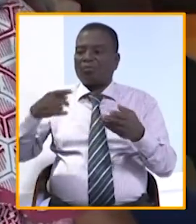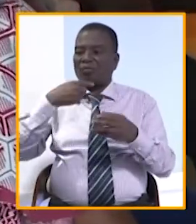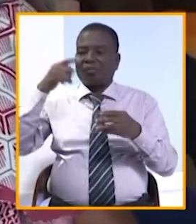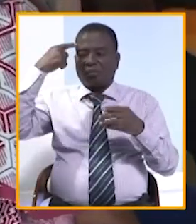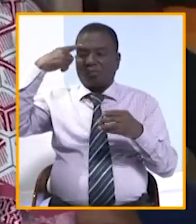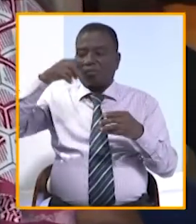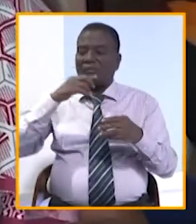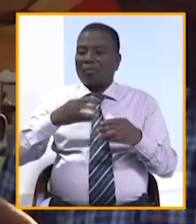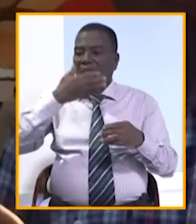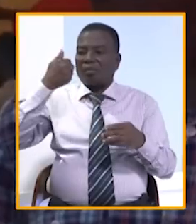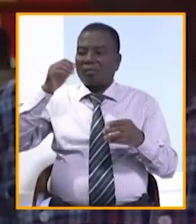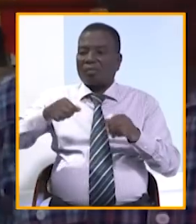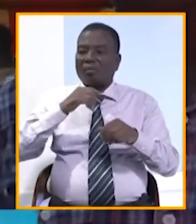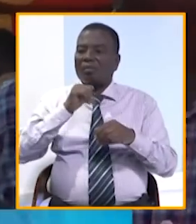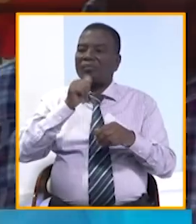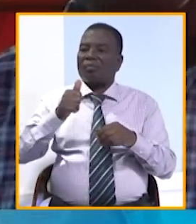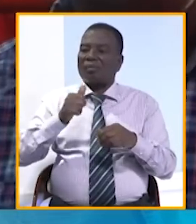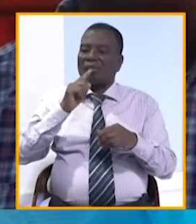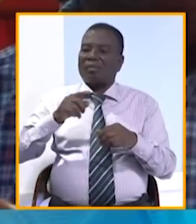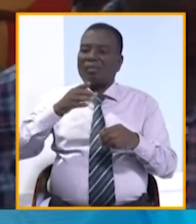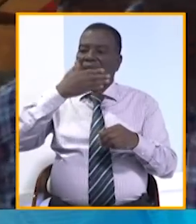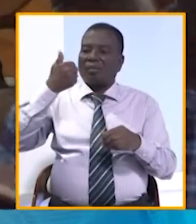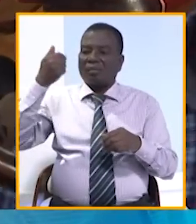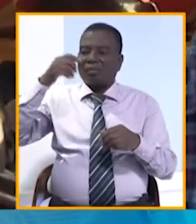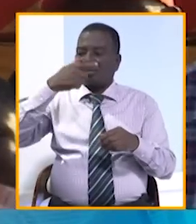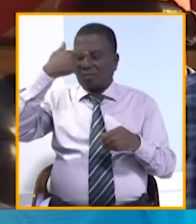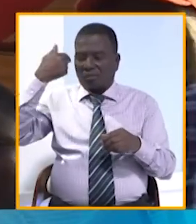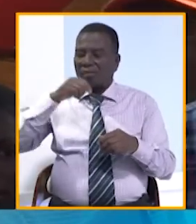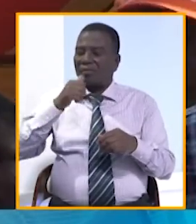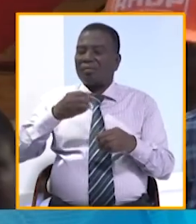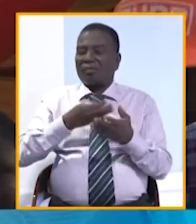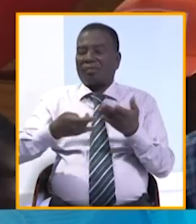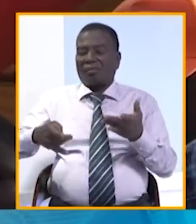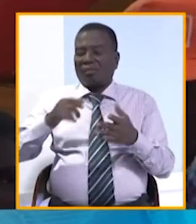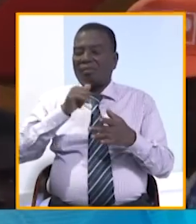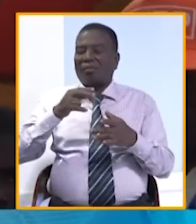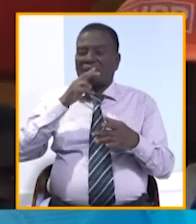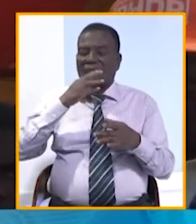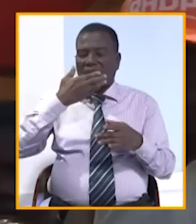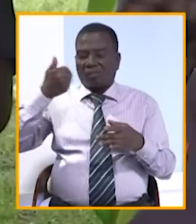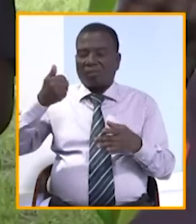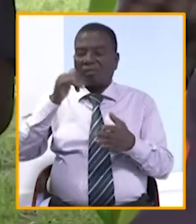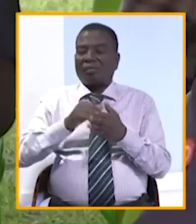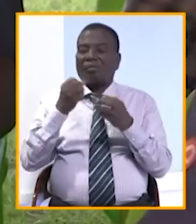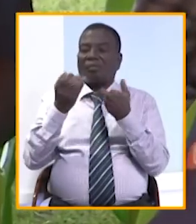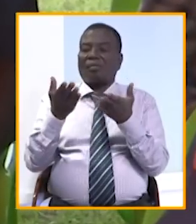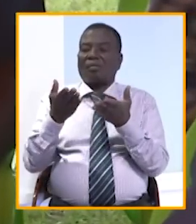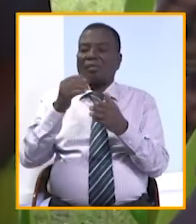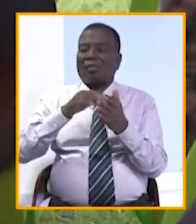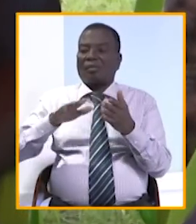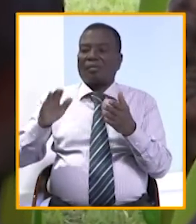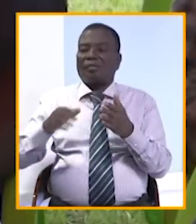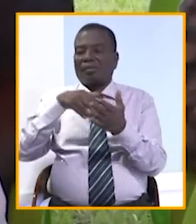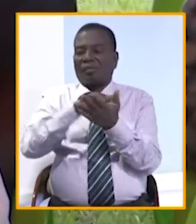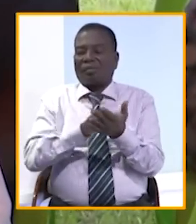On peut ne pas être meilleur parce qu'on n'a pas les moyens d'être meilleur. C'est le cas des enfants défavorisés. Ils n'ont pas